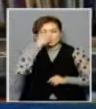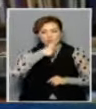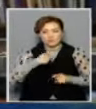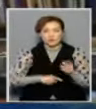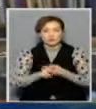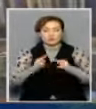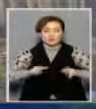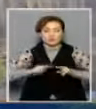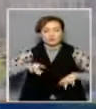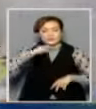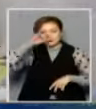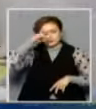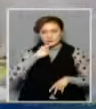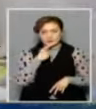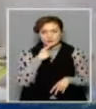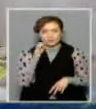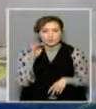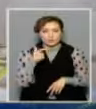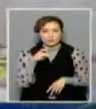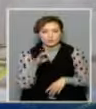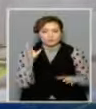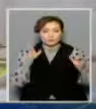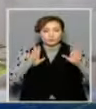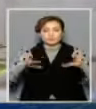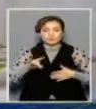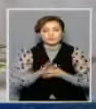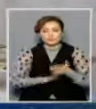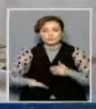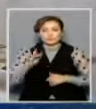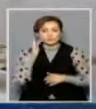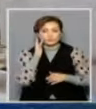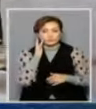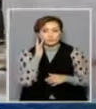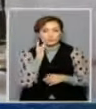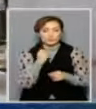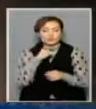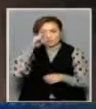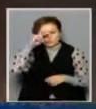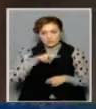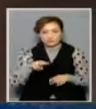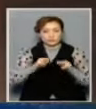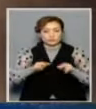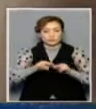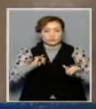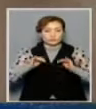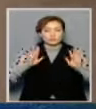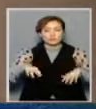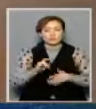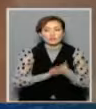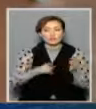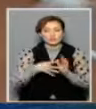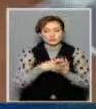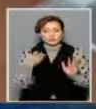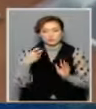начал преподавать казахский язык в Гурьевском педагогическом институте. Далее возглавил здесь кафедру казахской литературы. В 2001 году